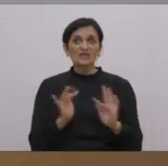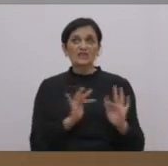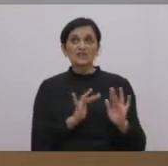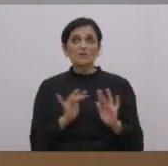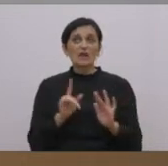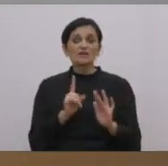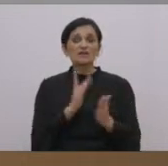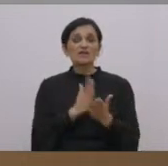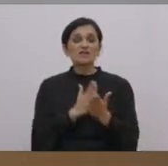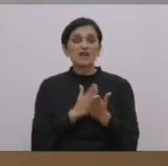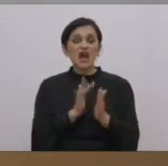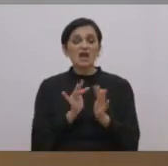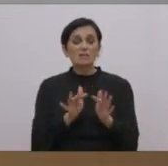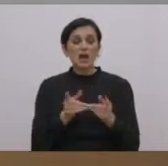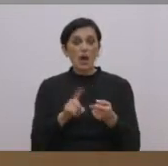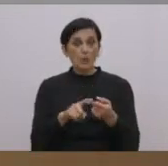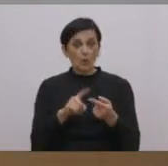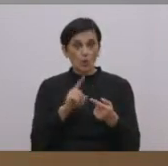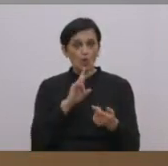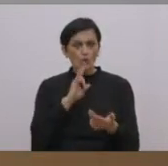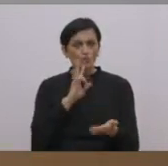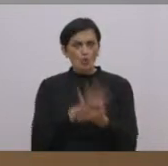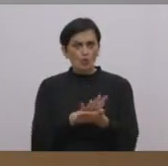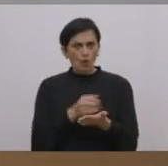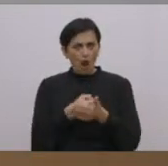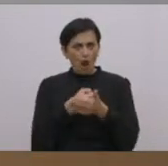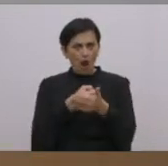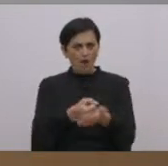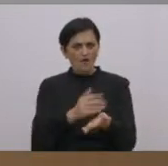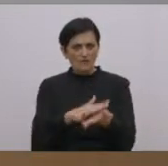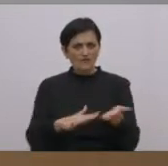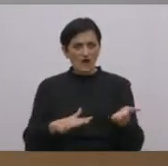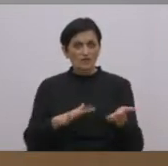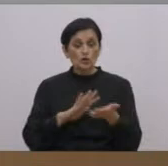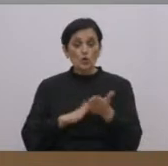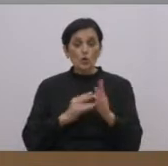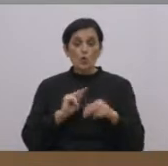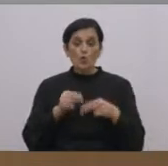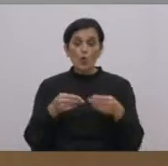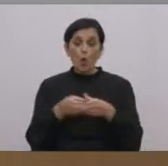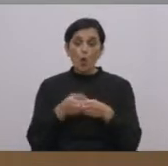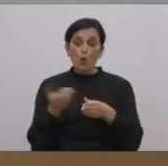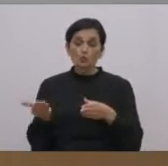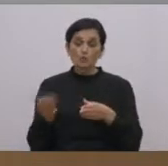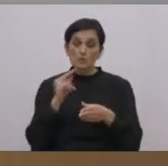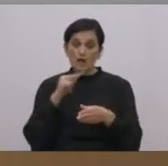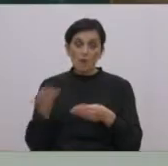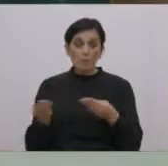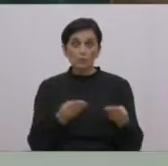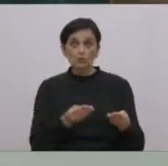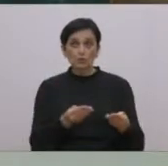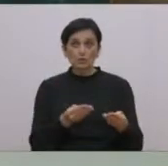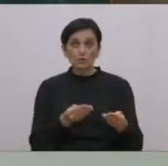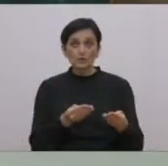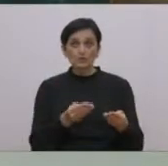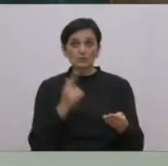რა არის ამასთან დაკავშირებით? Ისე უსასრულოდ ვაგრძელებთ? Მე არ ვიცი ხა კონტრაქტორის ბრალია მომწოდებლის